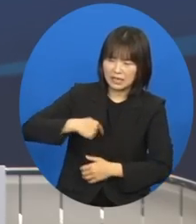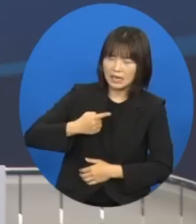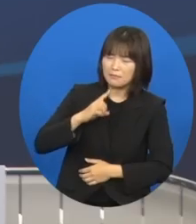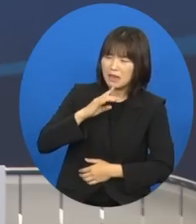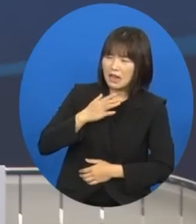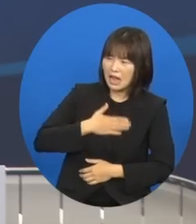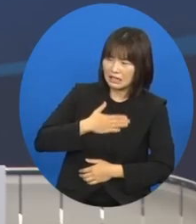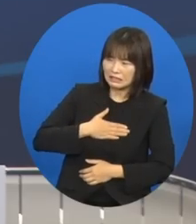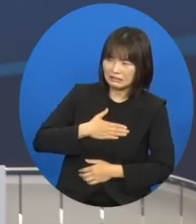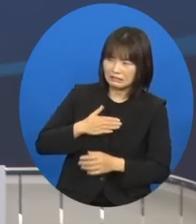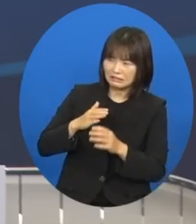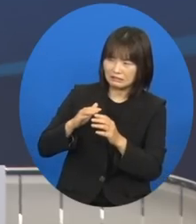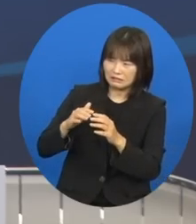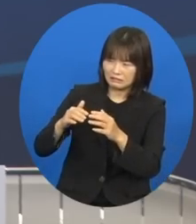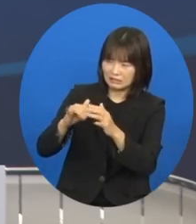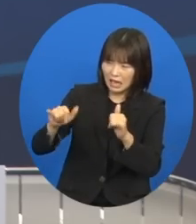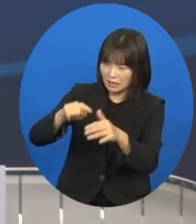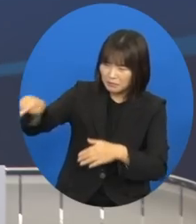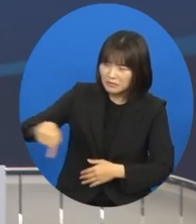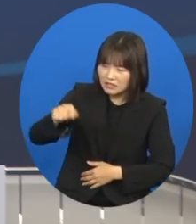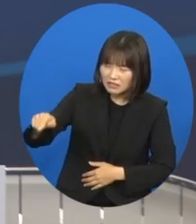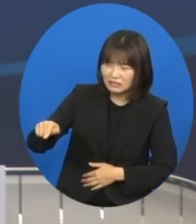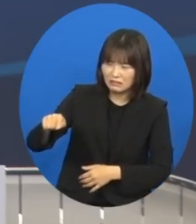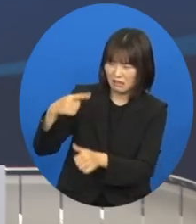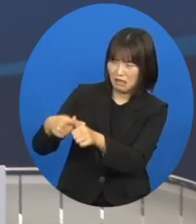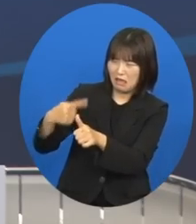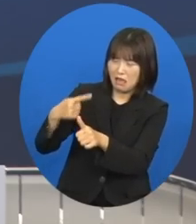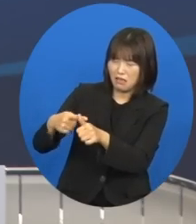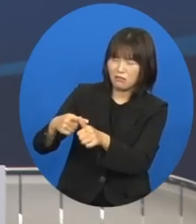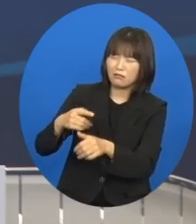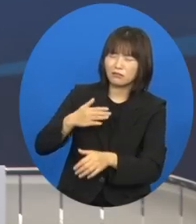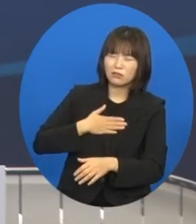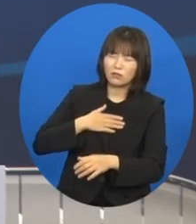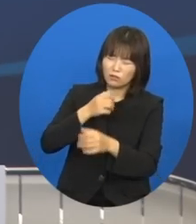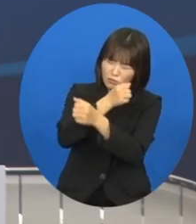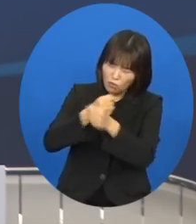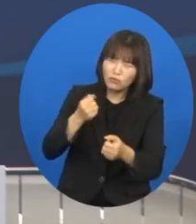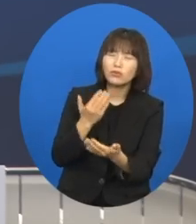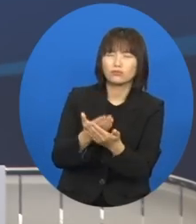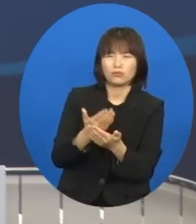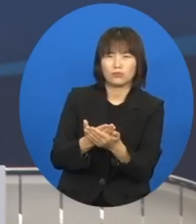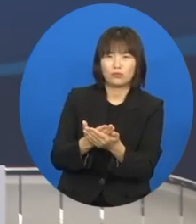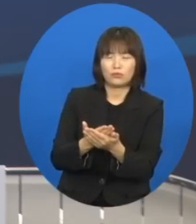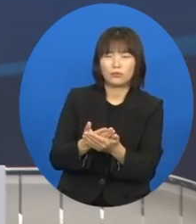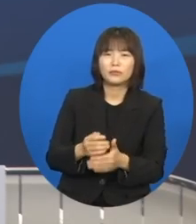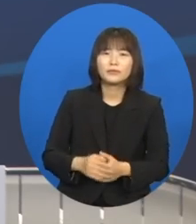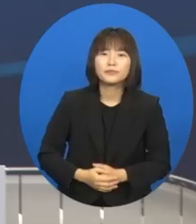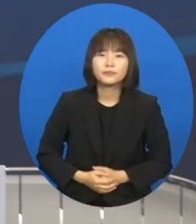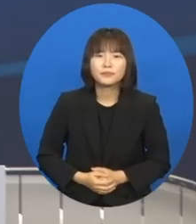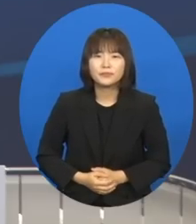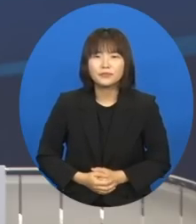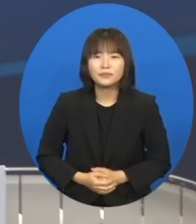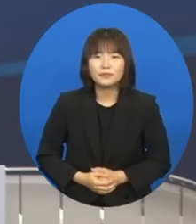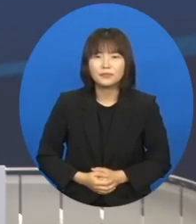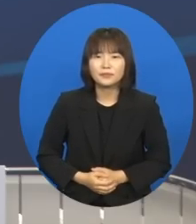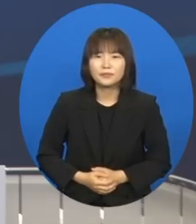용서해 주세요. 손 들고 천부의 의지 없어서 손 들고 옵니다.